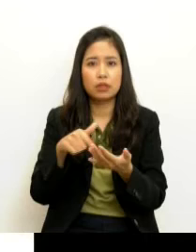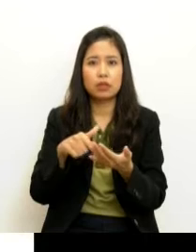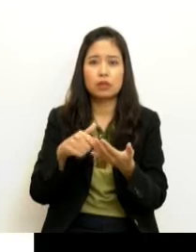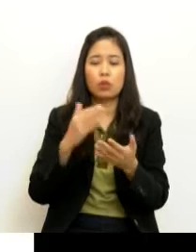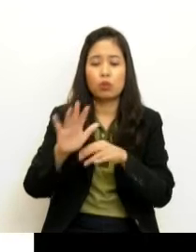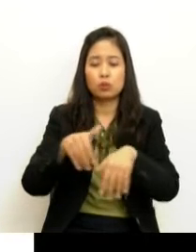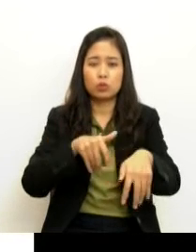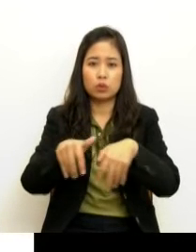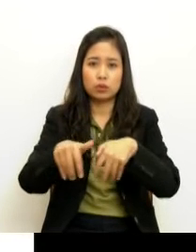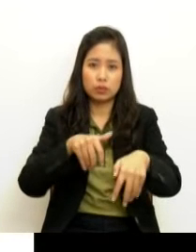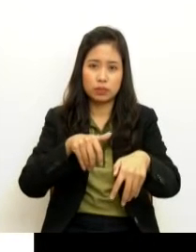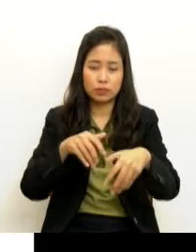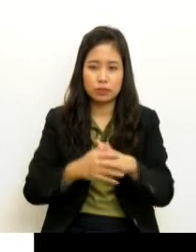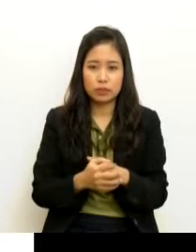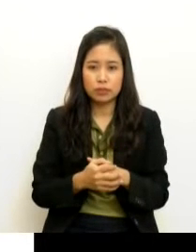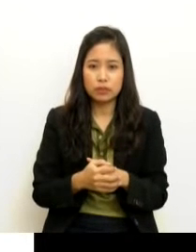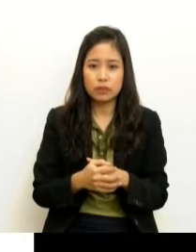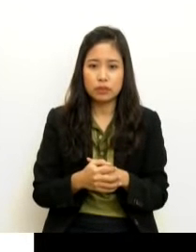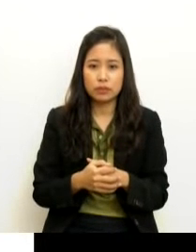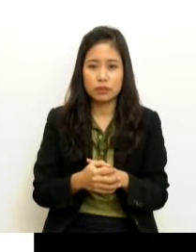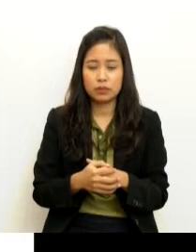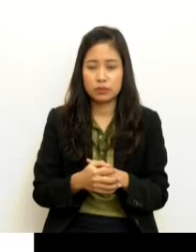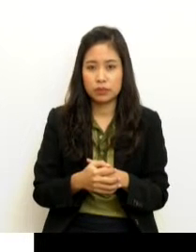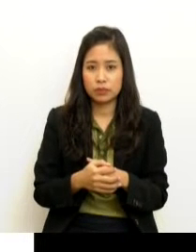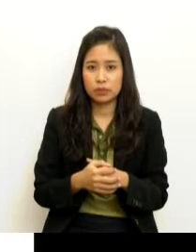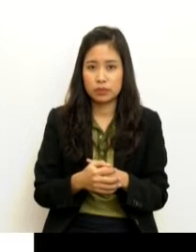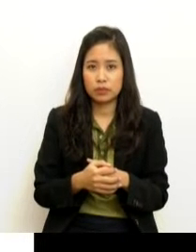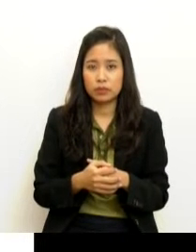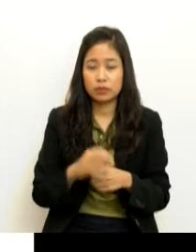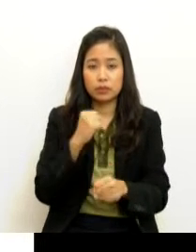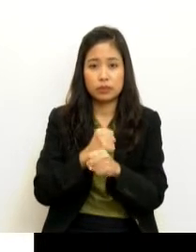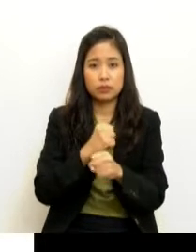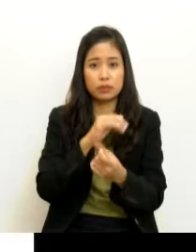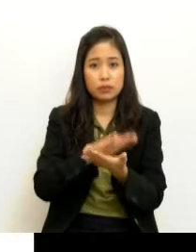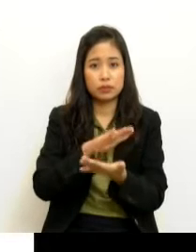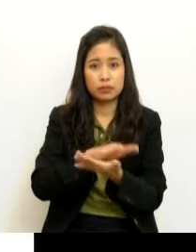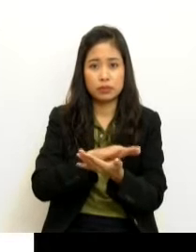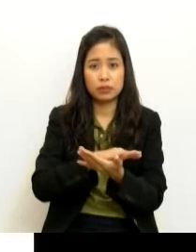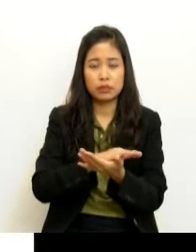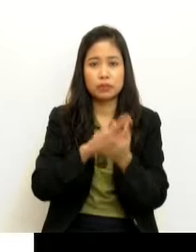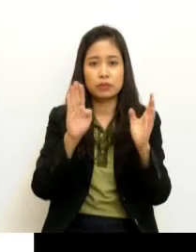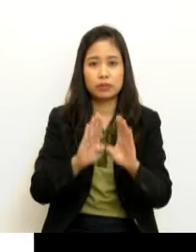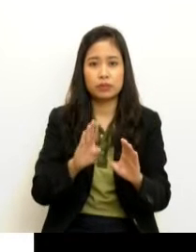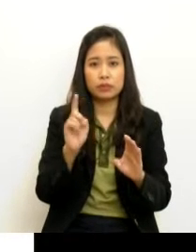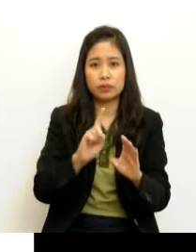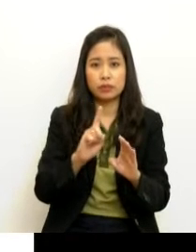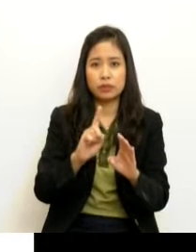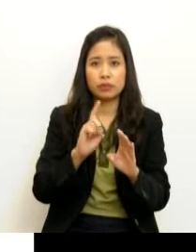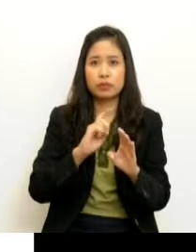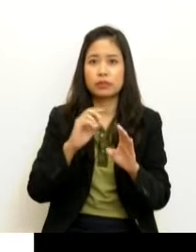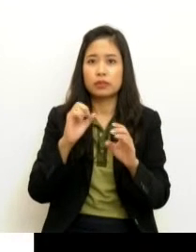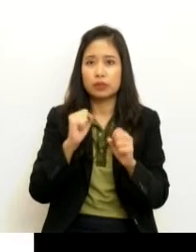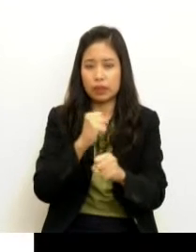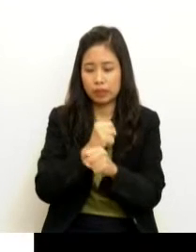นนะครับและในขณะเดียวกันเราก็จะทำโรงเรียนวีรสตรีอนุสรณ์เป็นโรงเรียน4มุมเมืองของมัธย